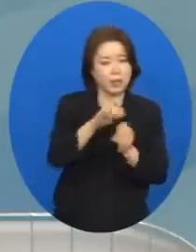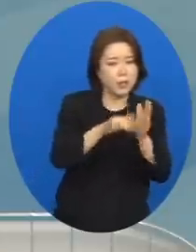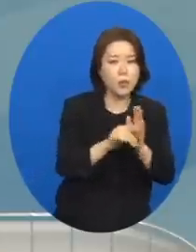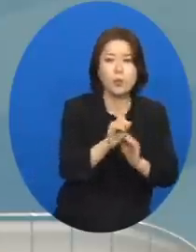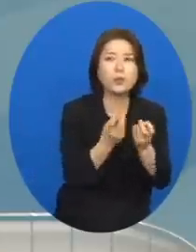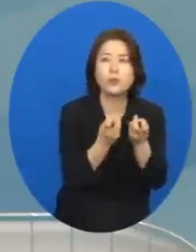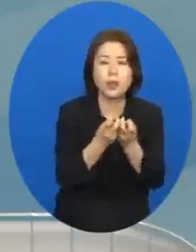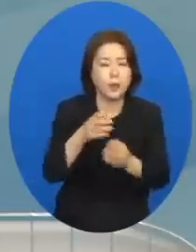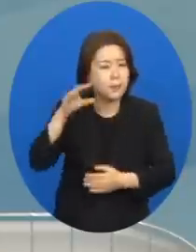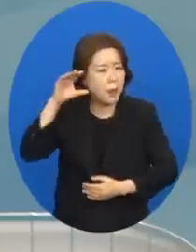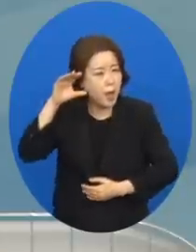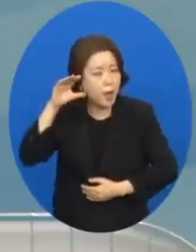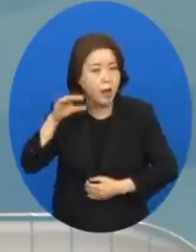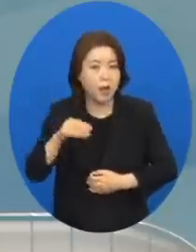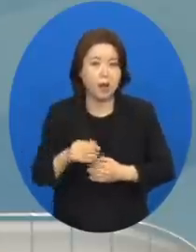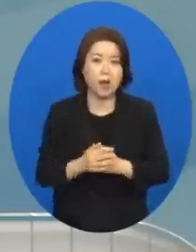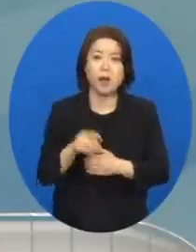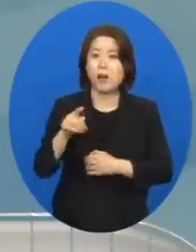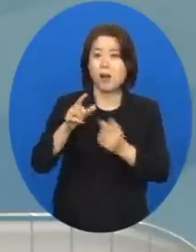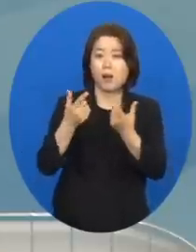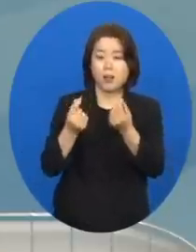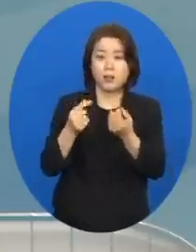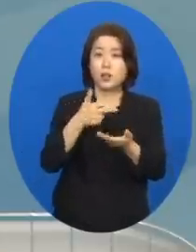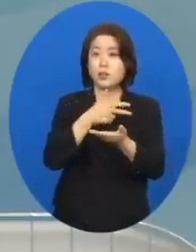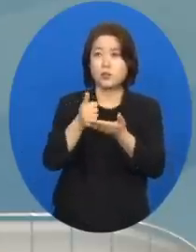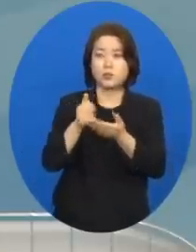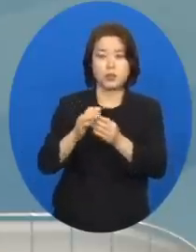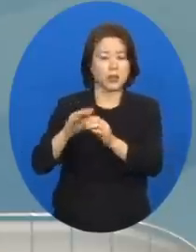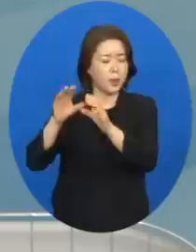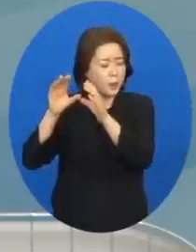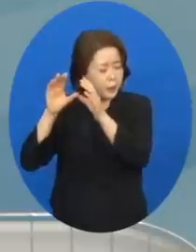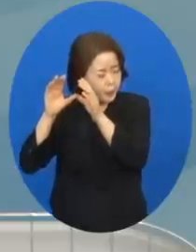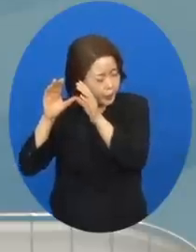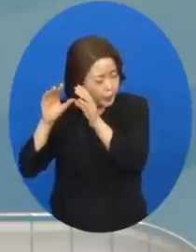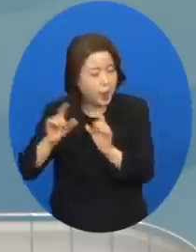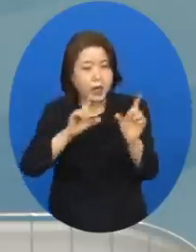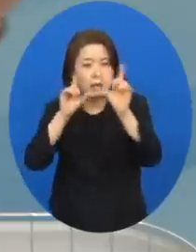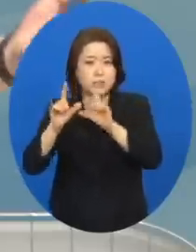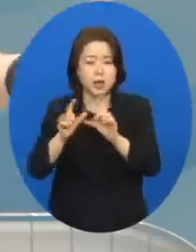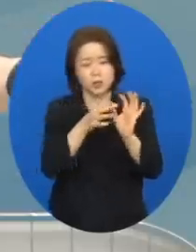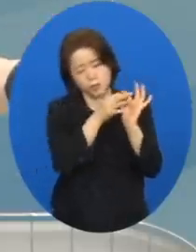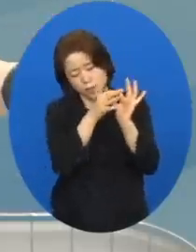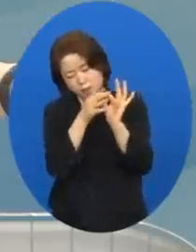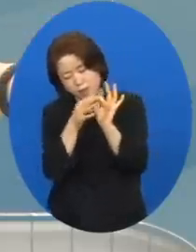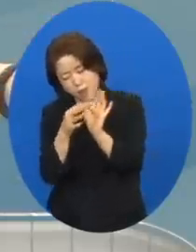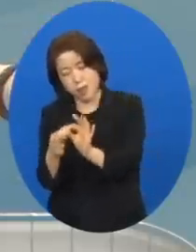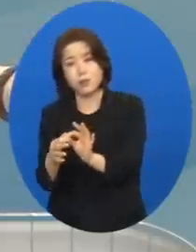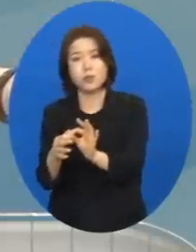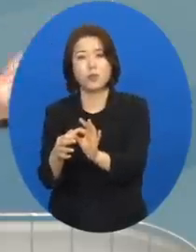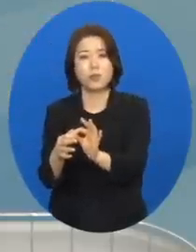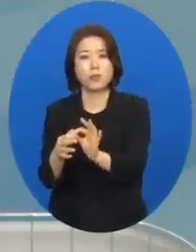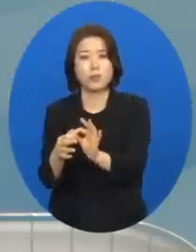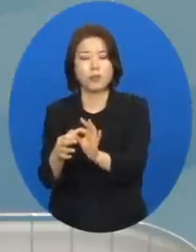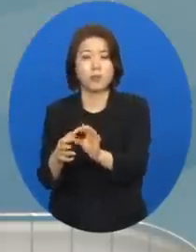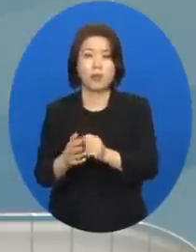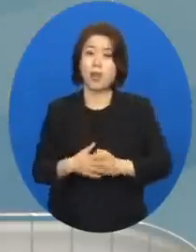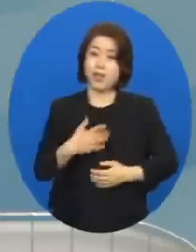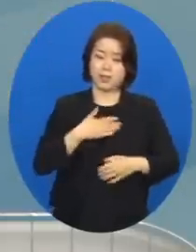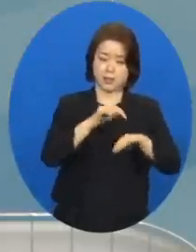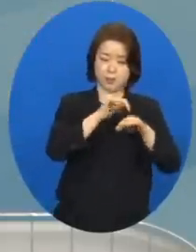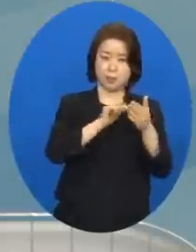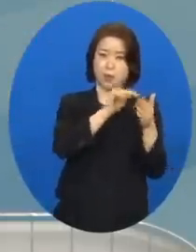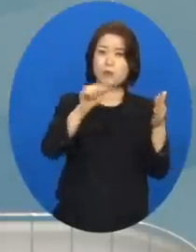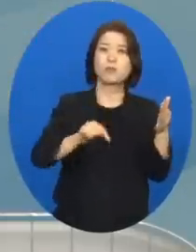되나, 그렇게 주님께 귀 기울이는 삶을 살아오면서 제